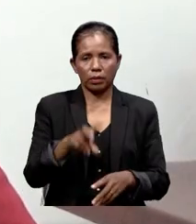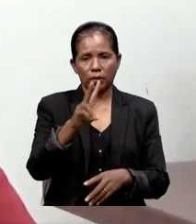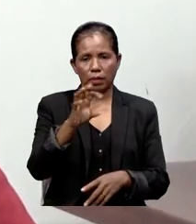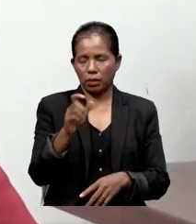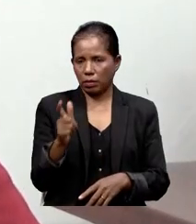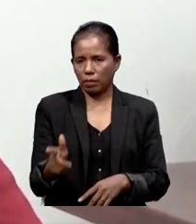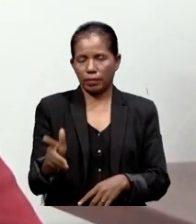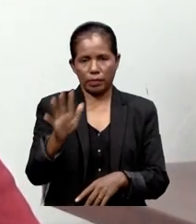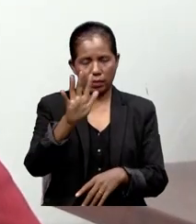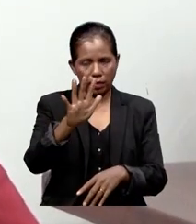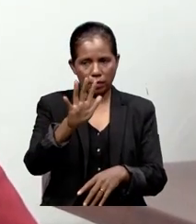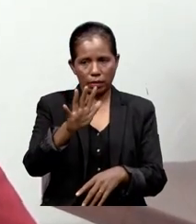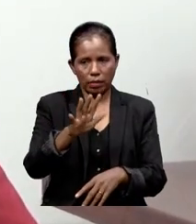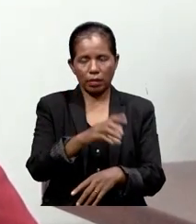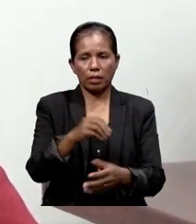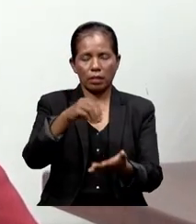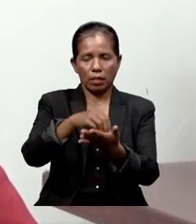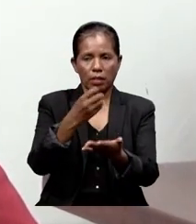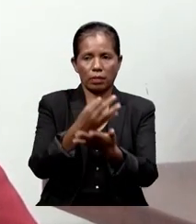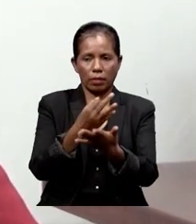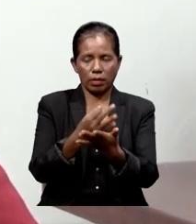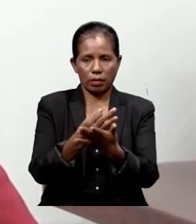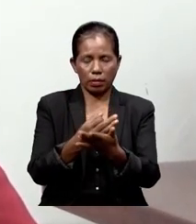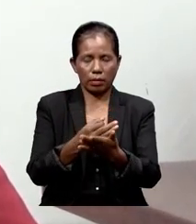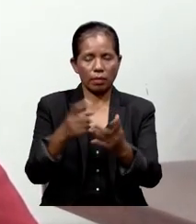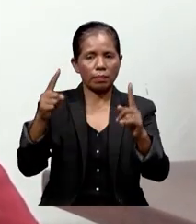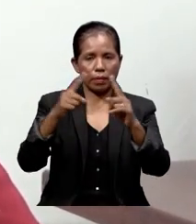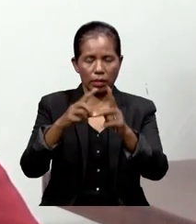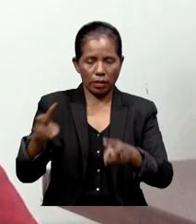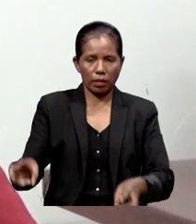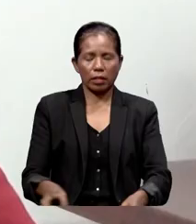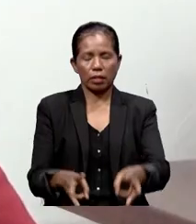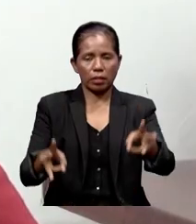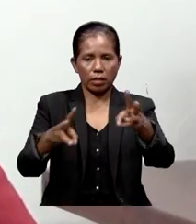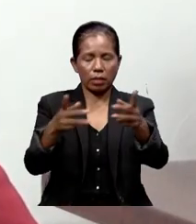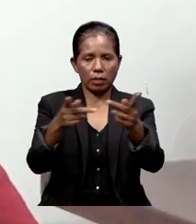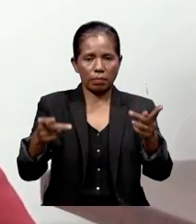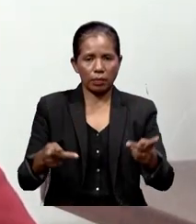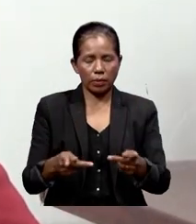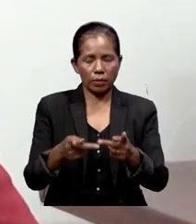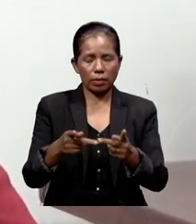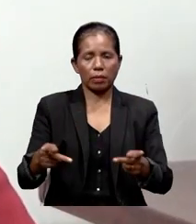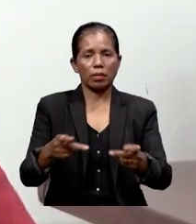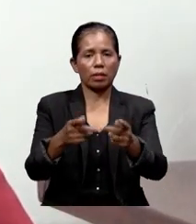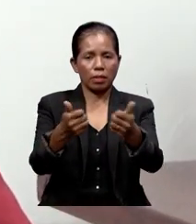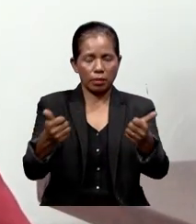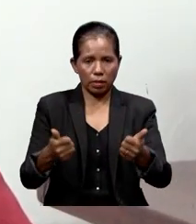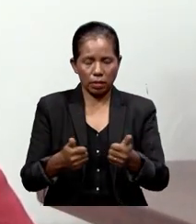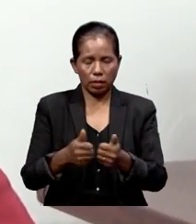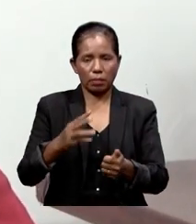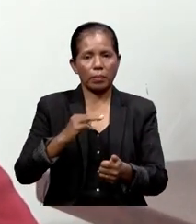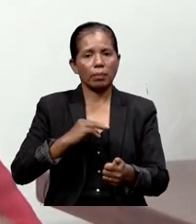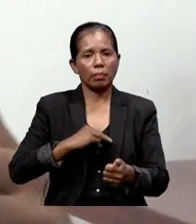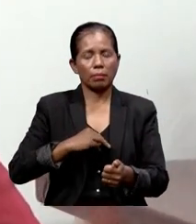2025 prevé o san ba estrada posto mo kata. Fier kata quando prevé o